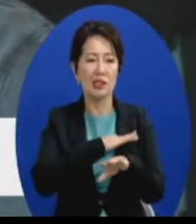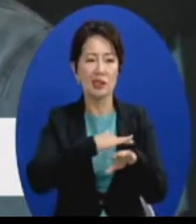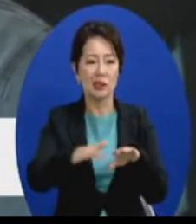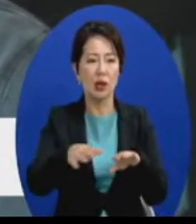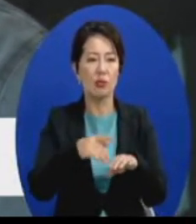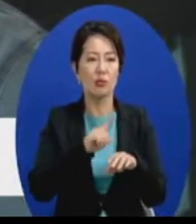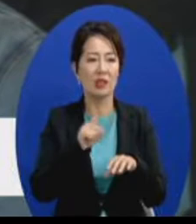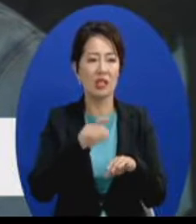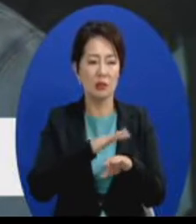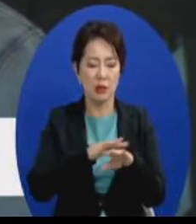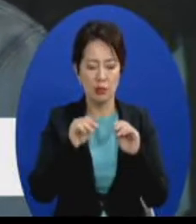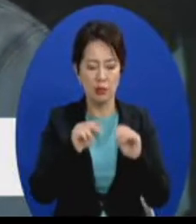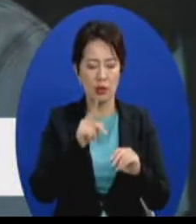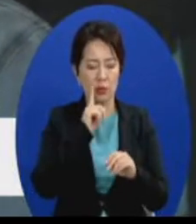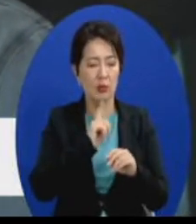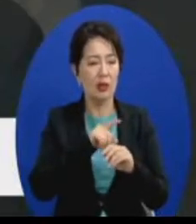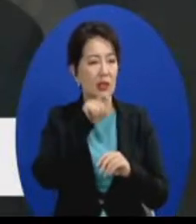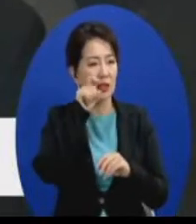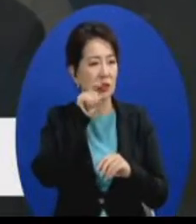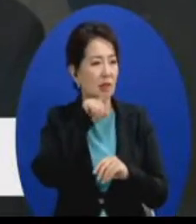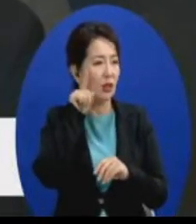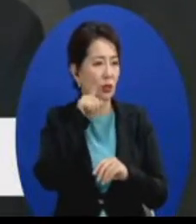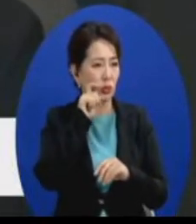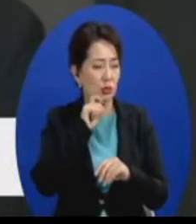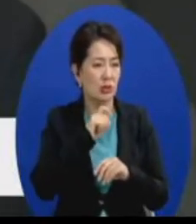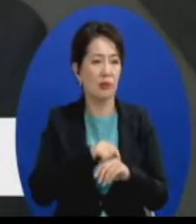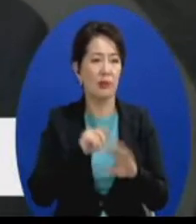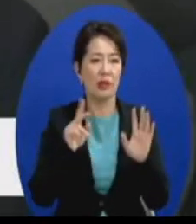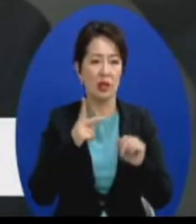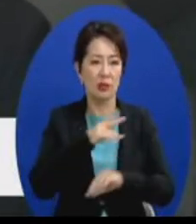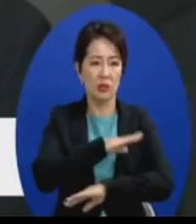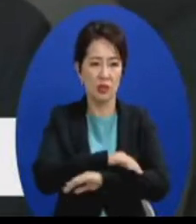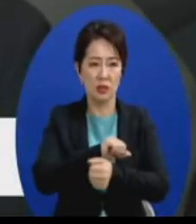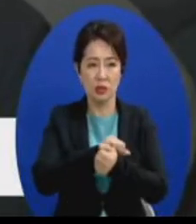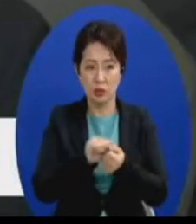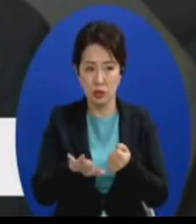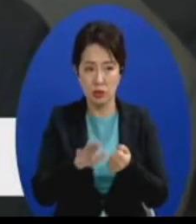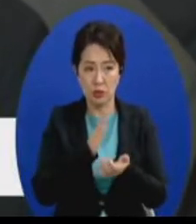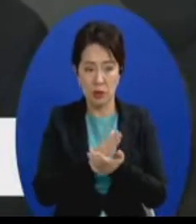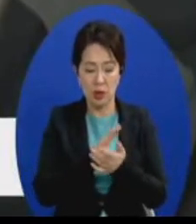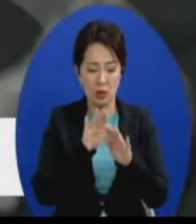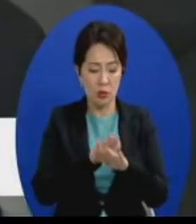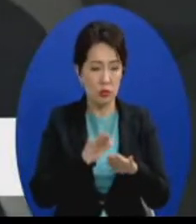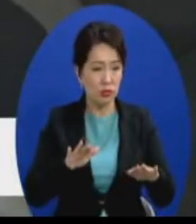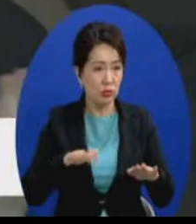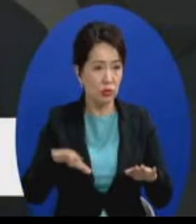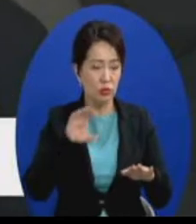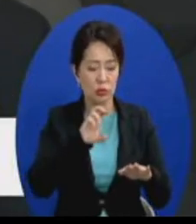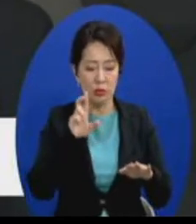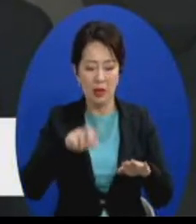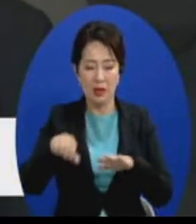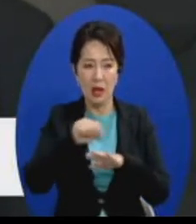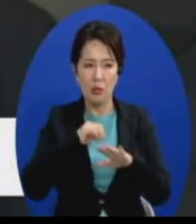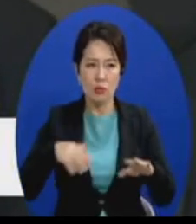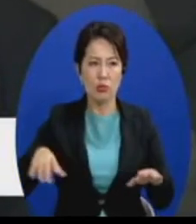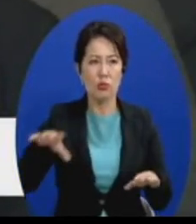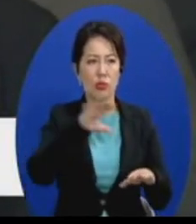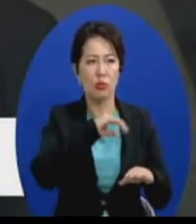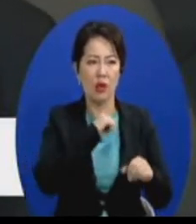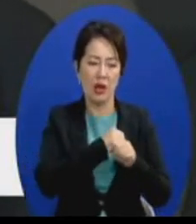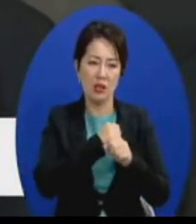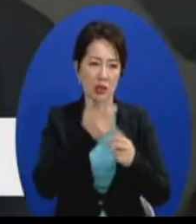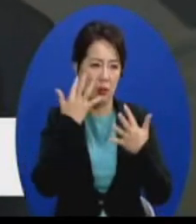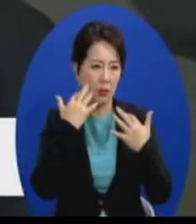болгоё гэсэн одоо залуучдын хүсэл байгаа. 12 дугаар ангиа төгсөж байгаа одоо сурагчдад одоо Сүхбаатар аймгийн хэмжээнд үйл